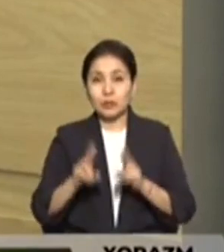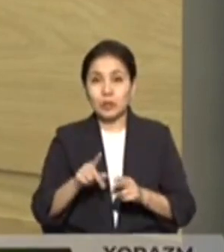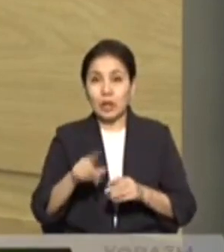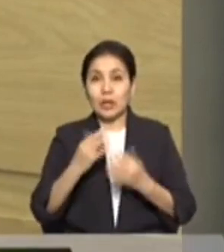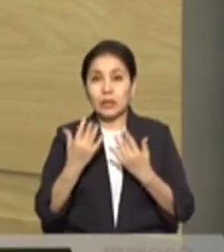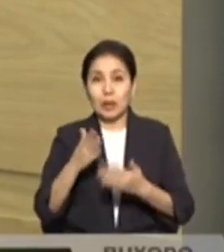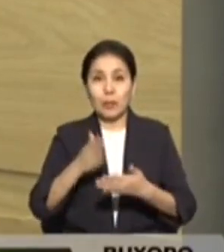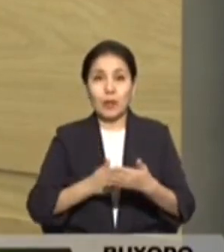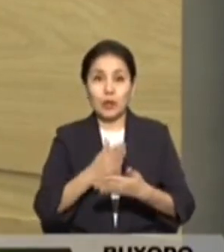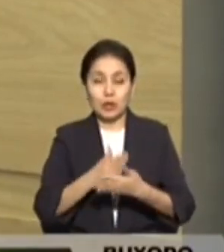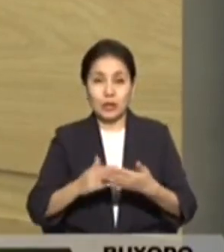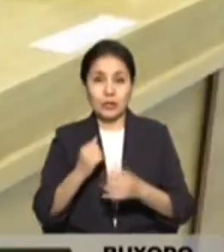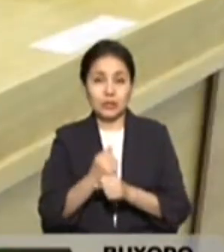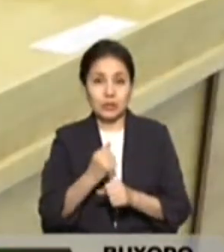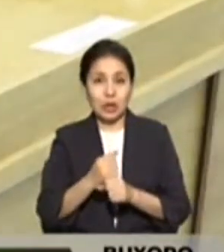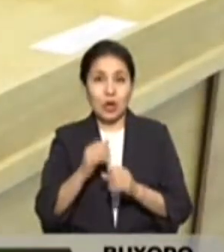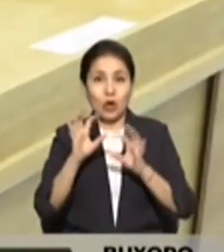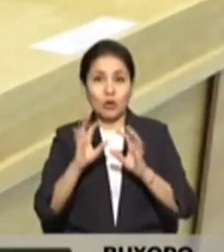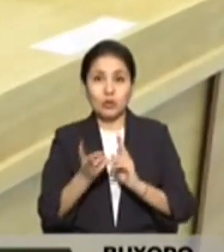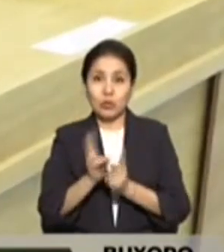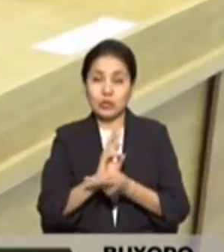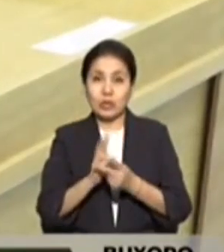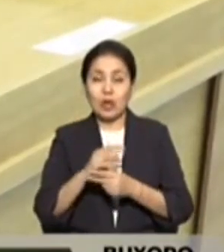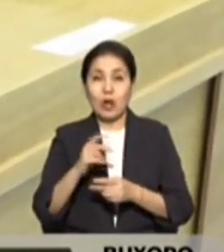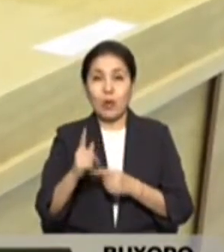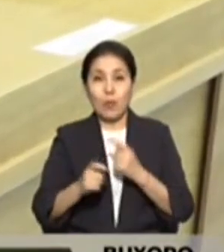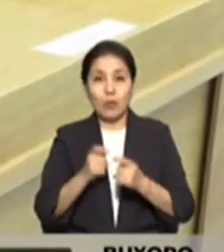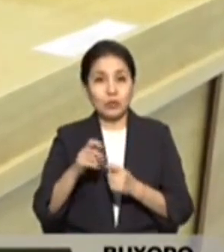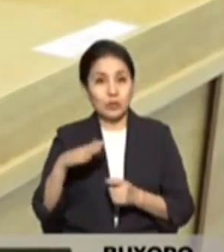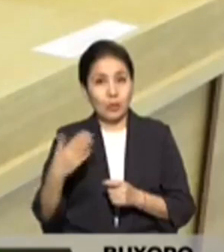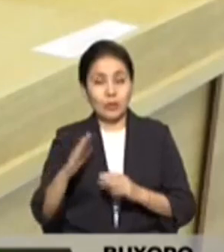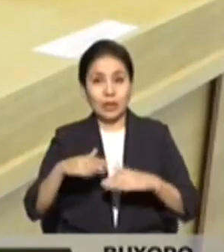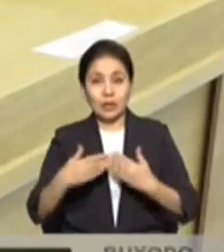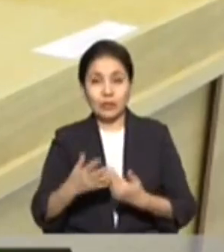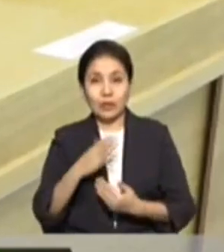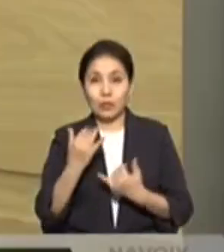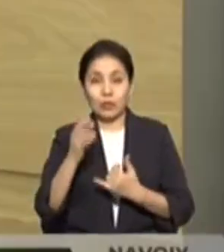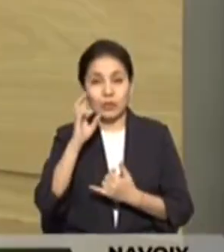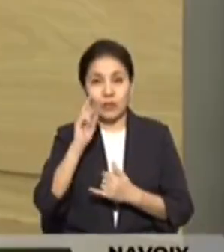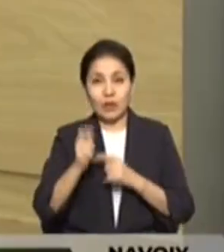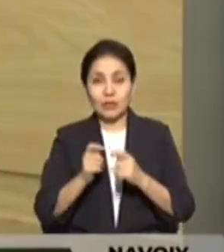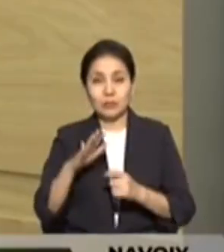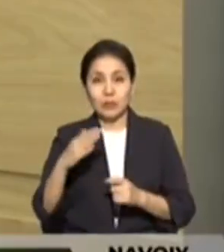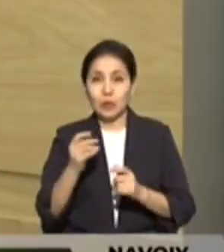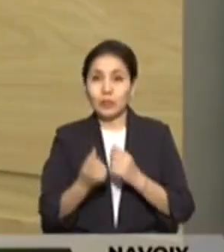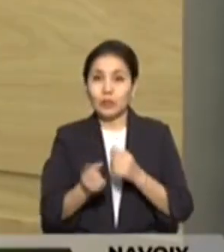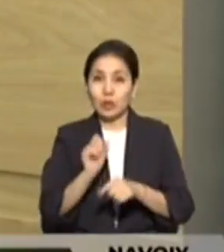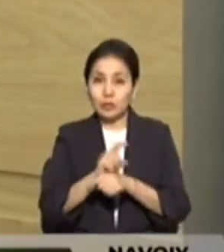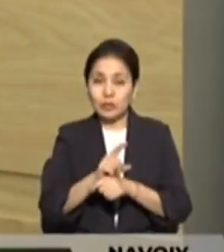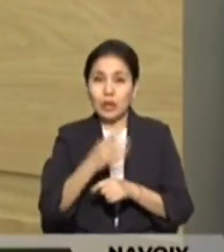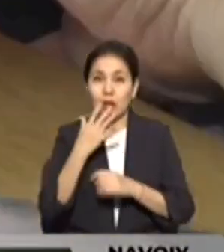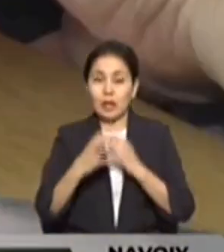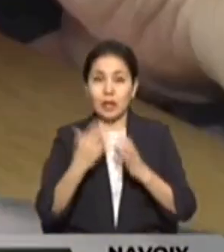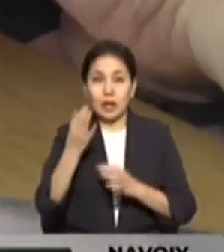qilish bo'yicha amaldagi qonunchilikka o'zgartirish kiritish yuzasidan boshqarma tomonidan taklif kiritildi. Bugungi kunda davlat rahbarining ushbu topshiriqlaridan kelib chiqib,